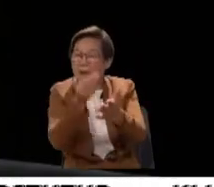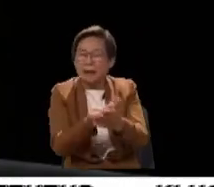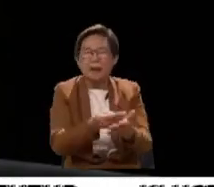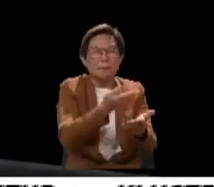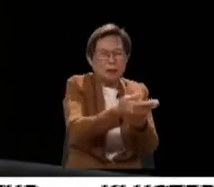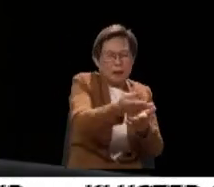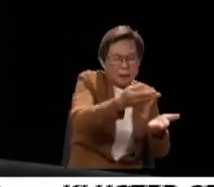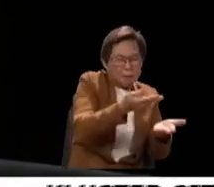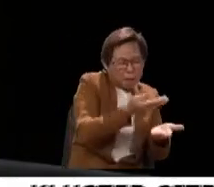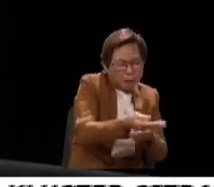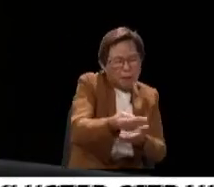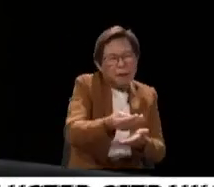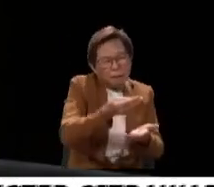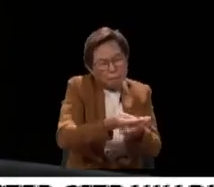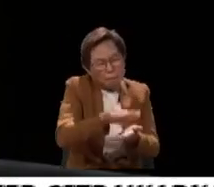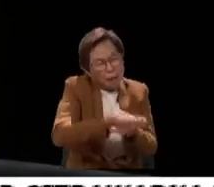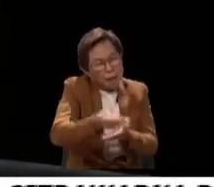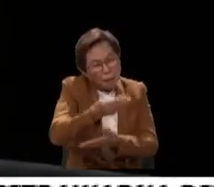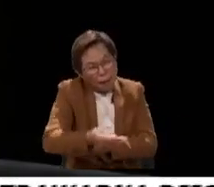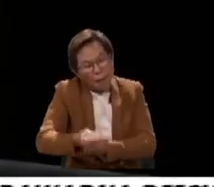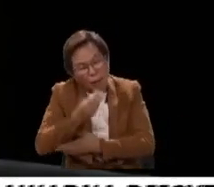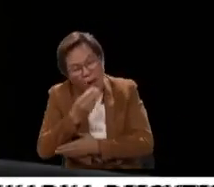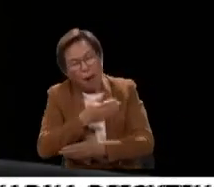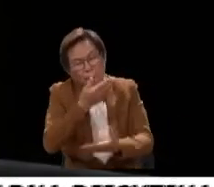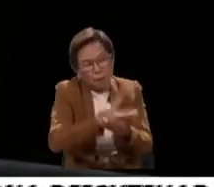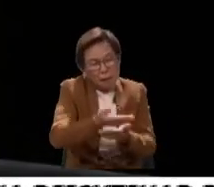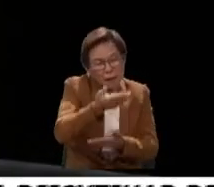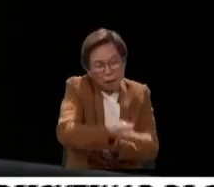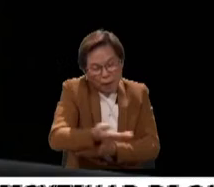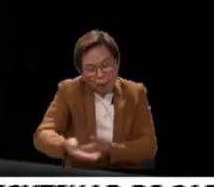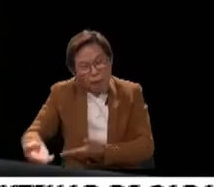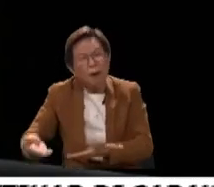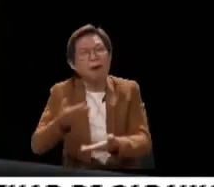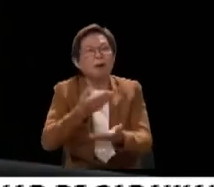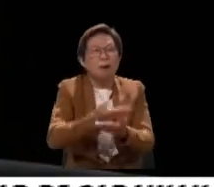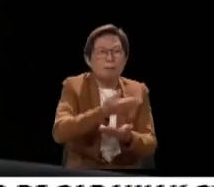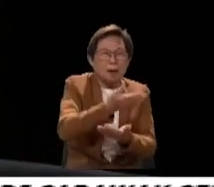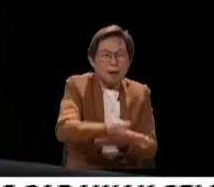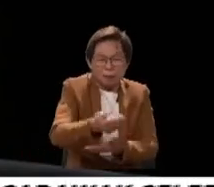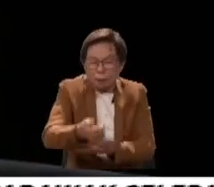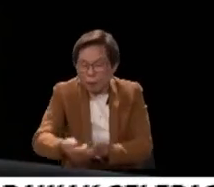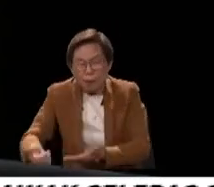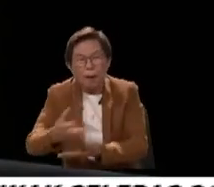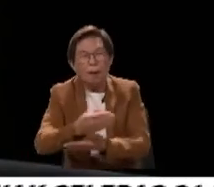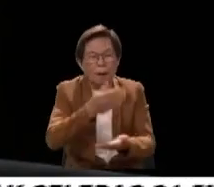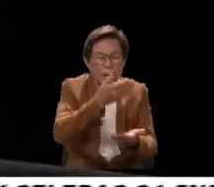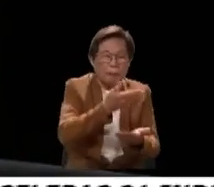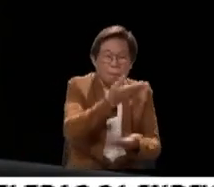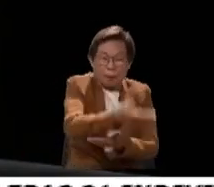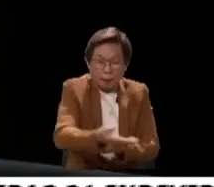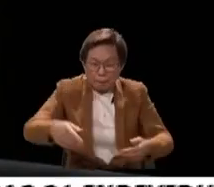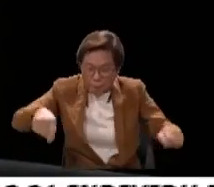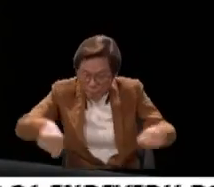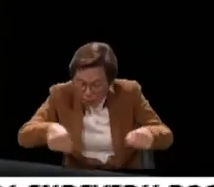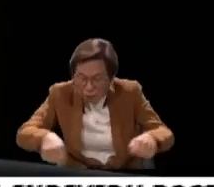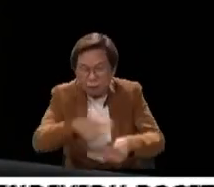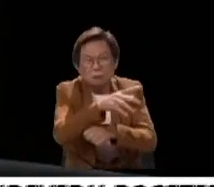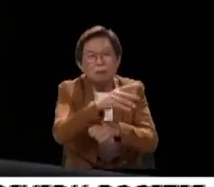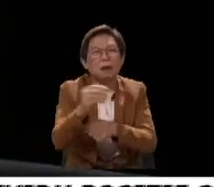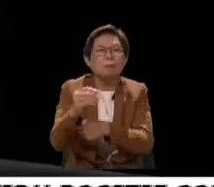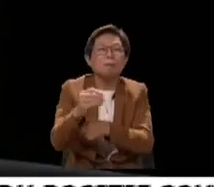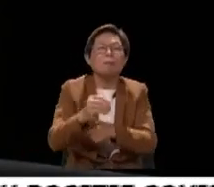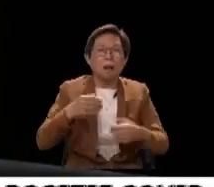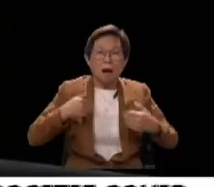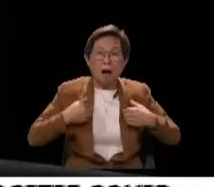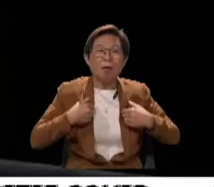barang-barang apa peralatan dan juga barang-barang dapur barang makan dan juga ada juga perabut apa ni